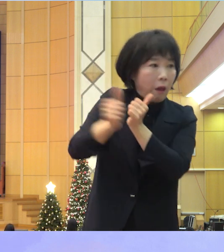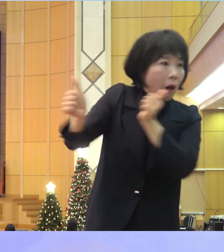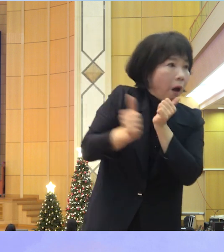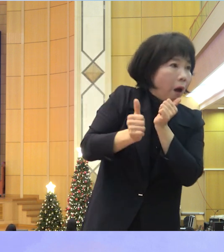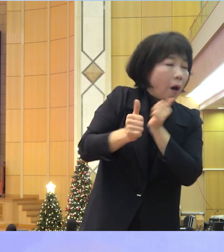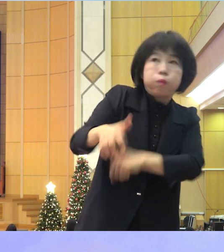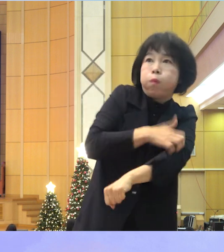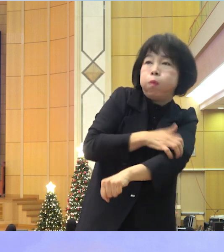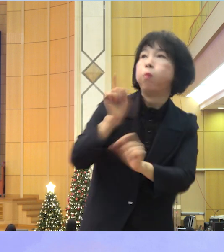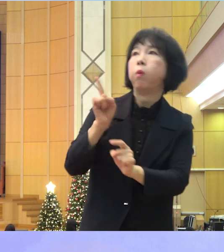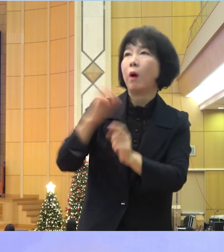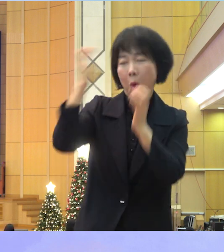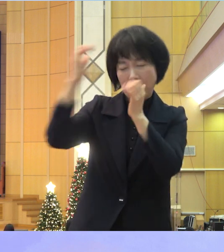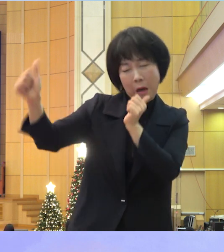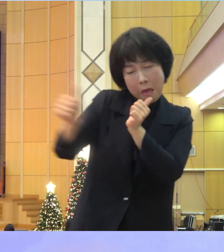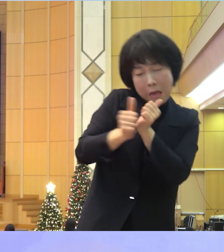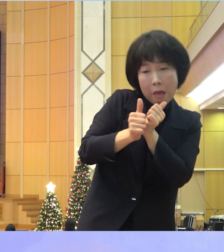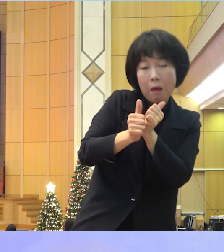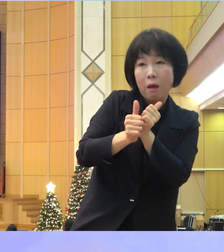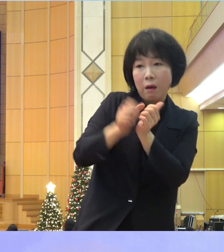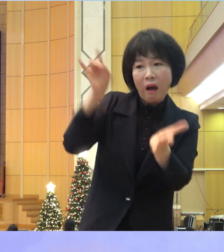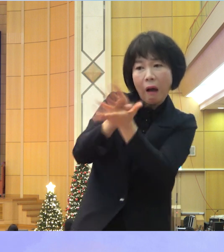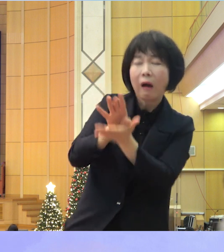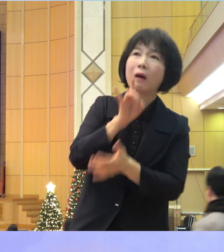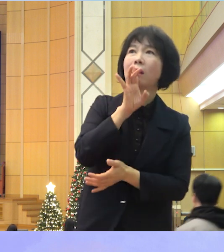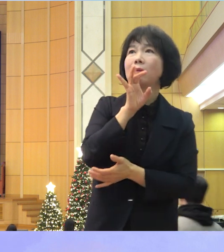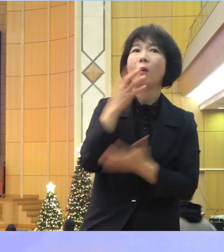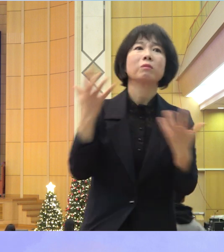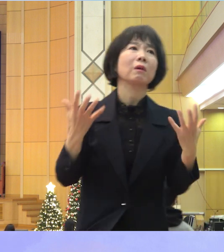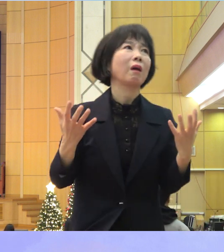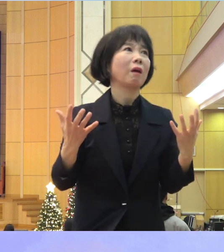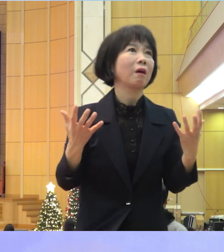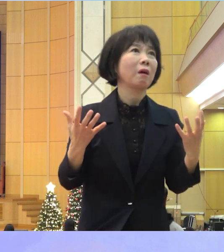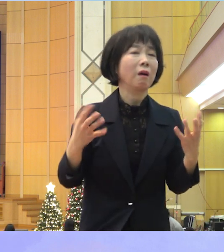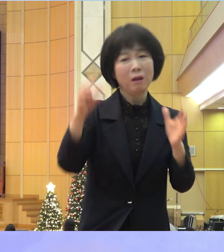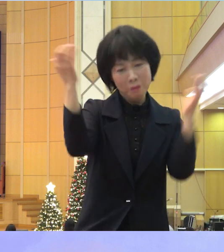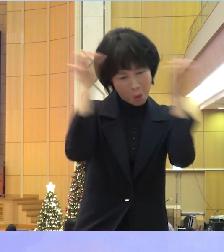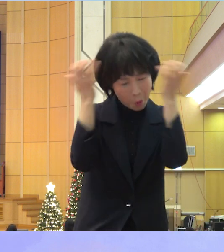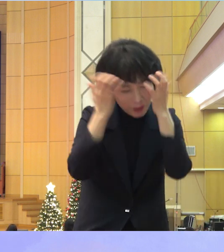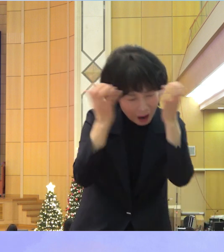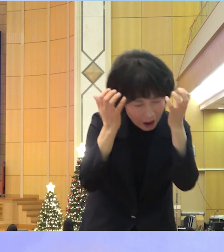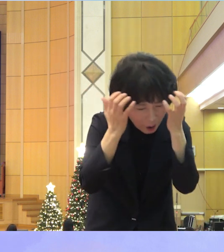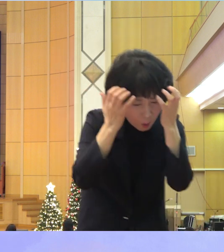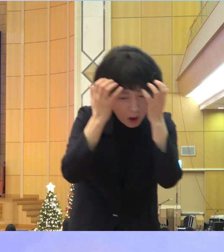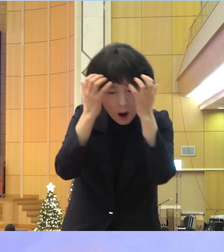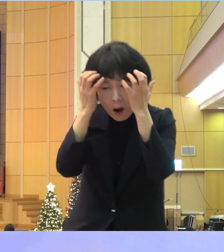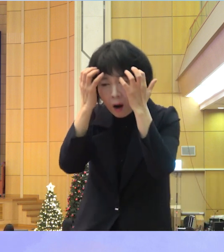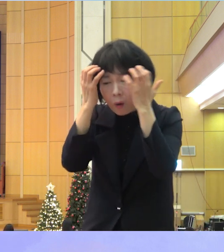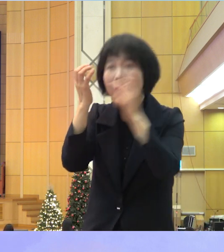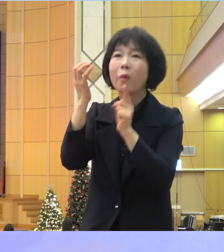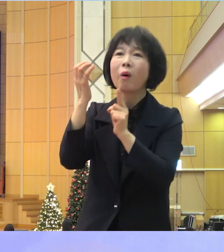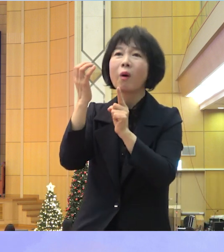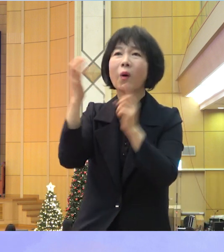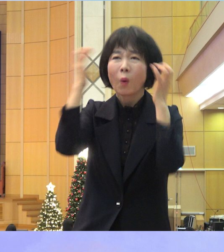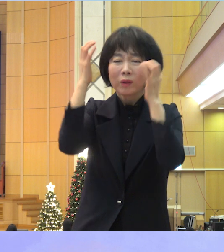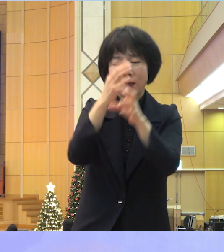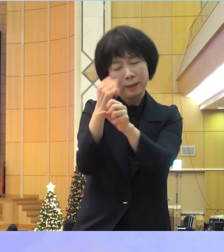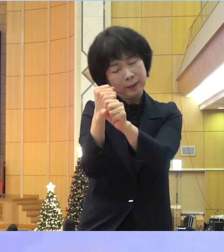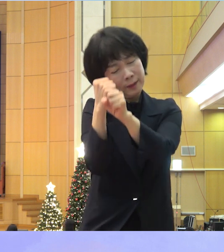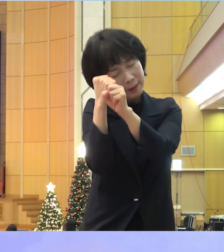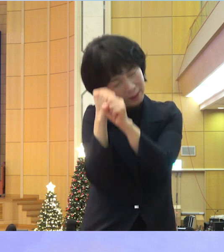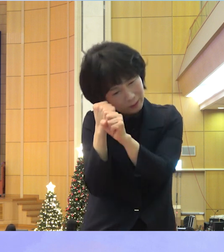동안 따라다니면서 우리는 고난을 겪을 수밖에 없는데 이런 고통의 몽해를